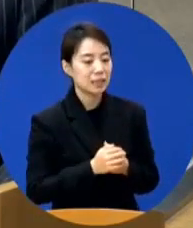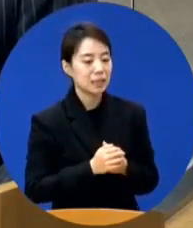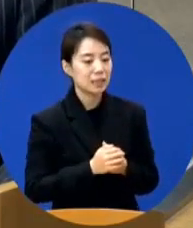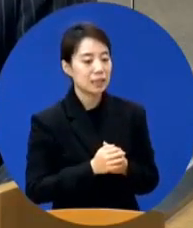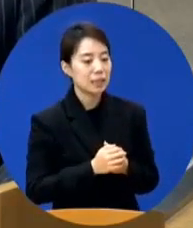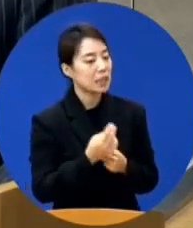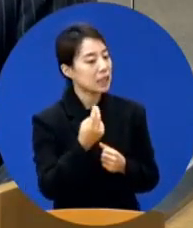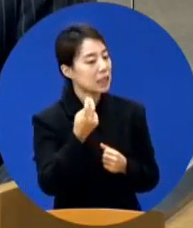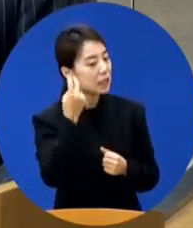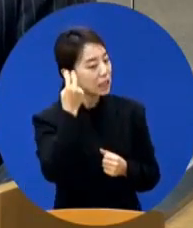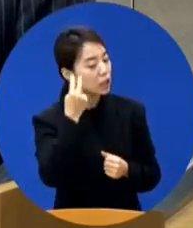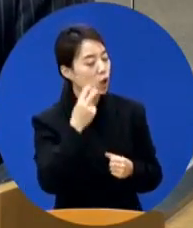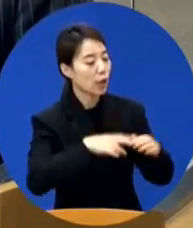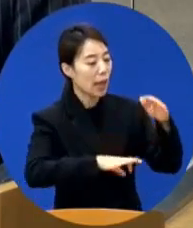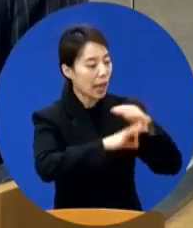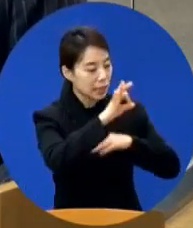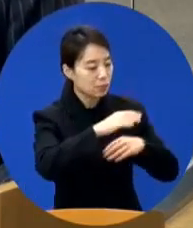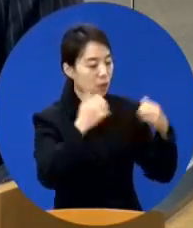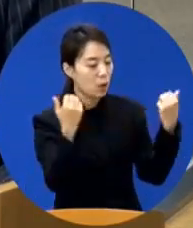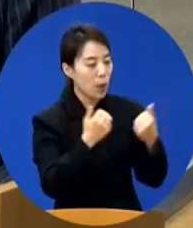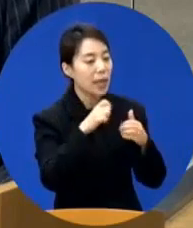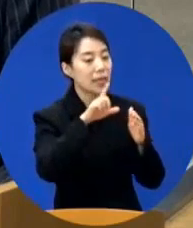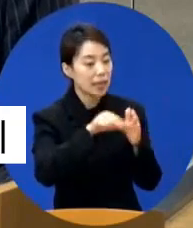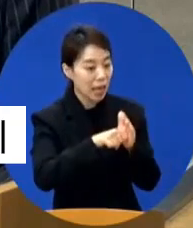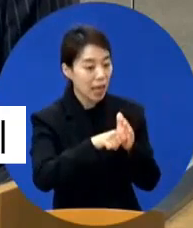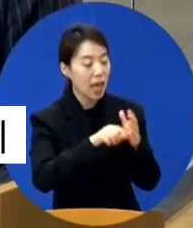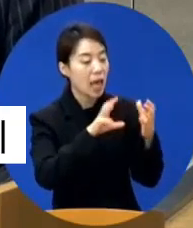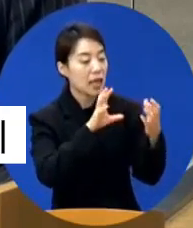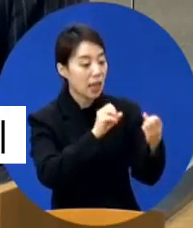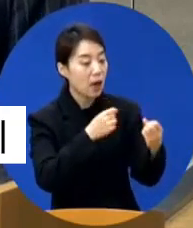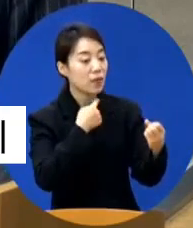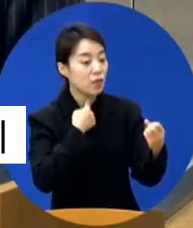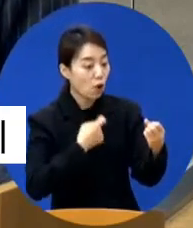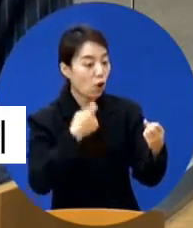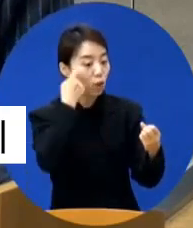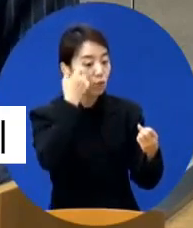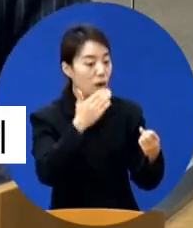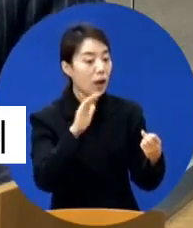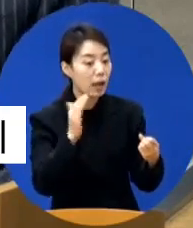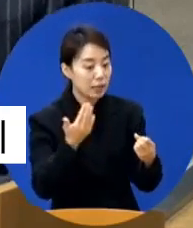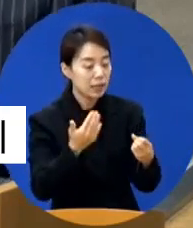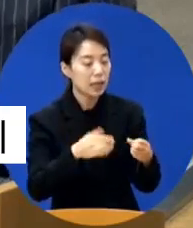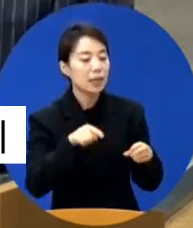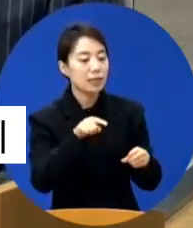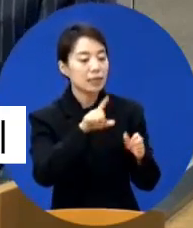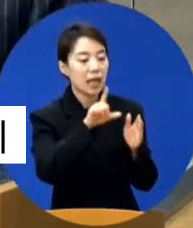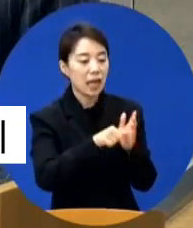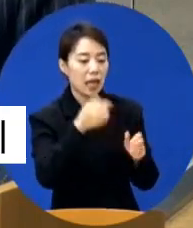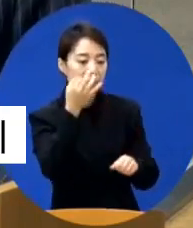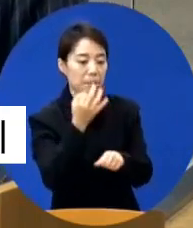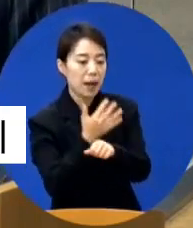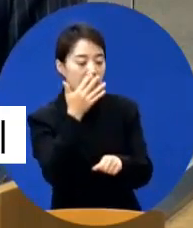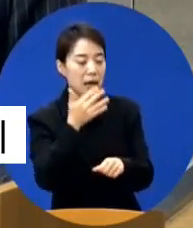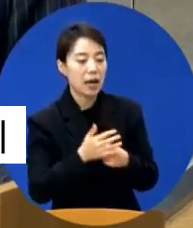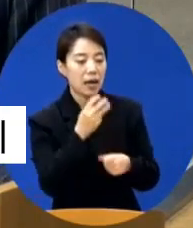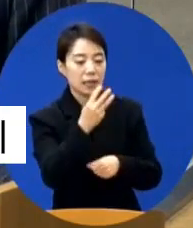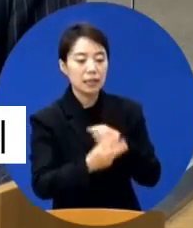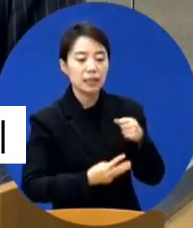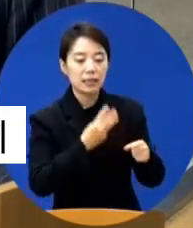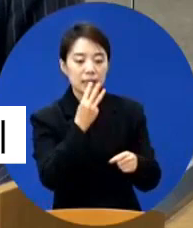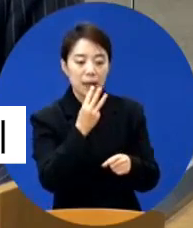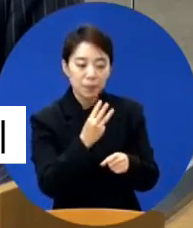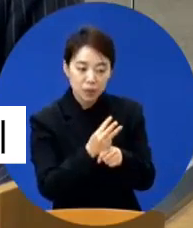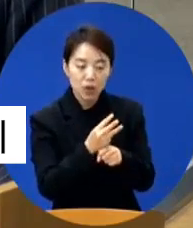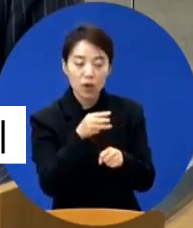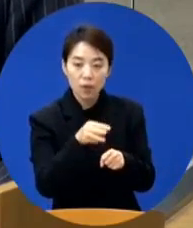전에 오찬할 때 하신 말씀을 제가 질문 하나 드려도 괜찮을까요? 네, 하시죠. 그때 한시적으로 3년만 하시고